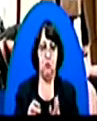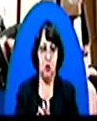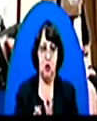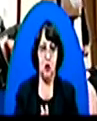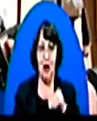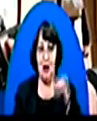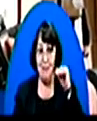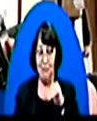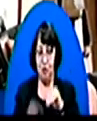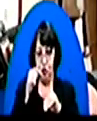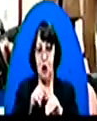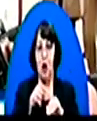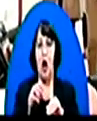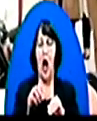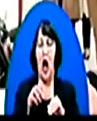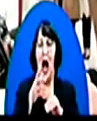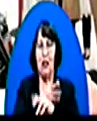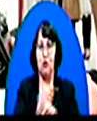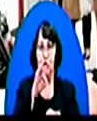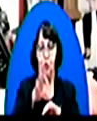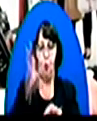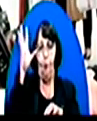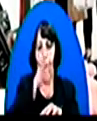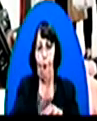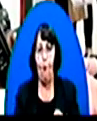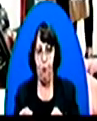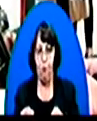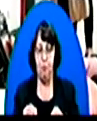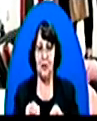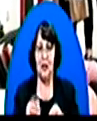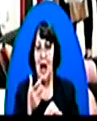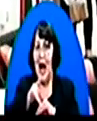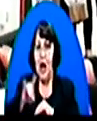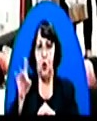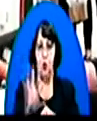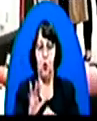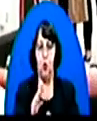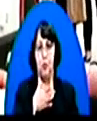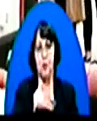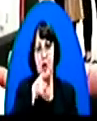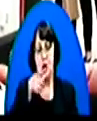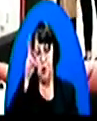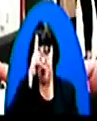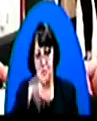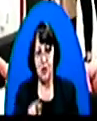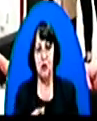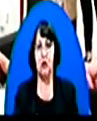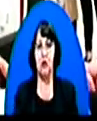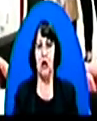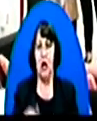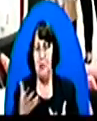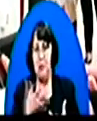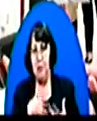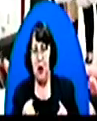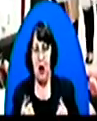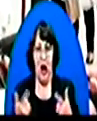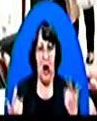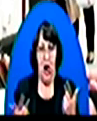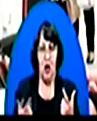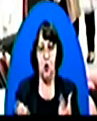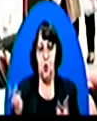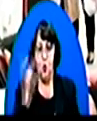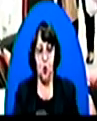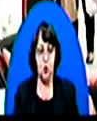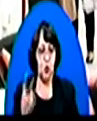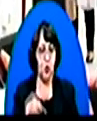машин өөр автоматар шүүчих. За түүнээс гадна эрүүл мэндийн ам тэнсийн үед байгаа хүнд